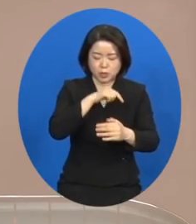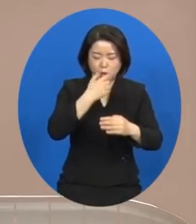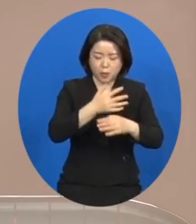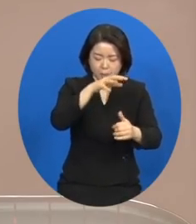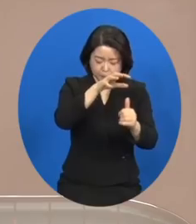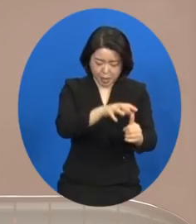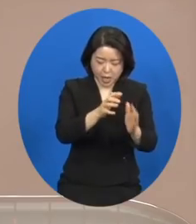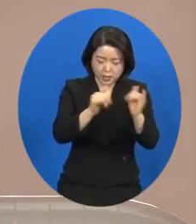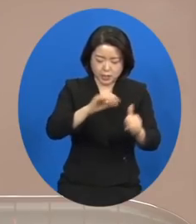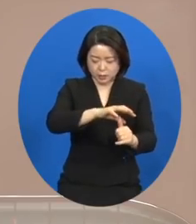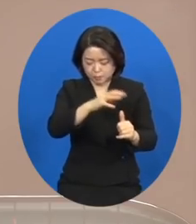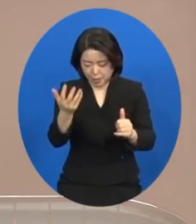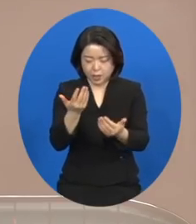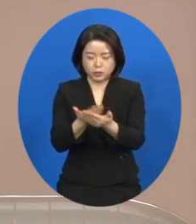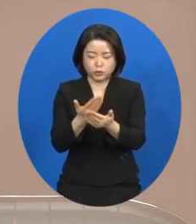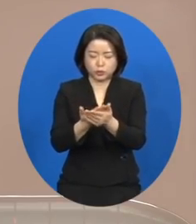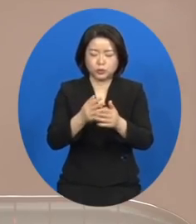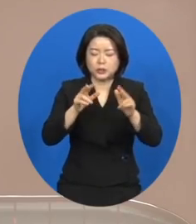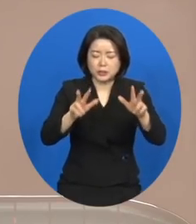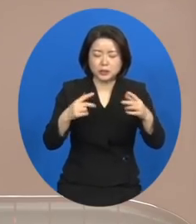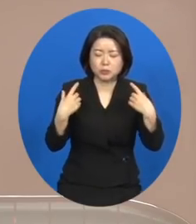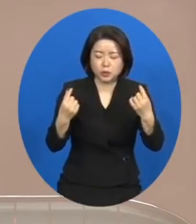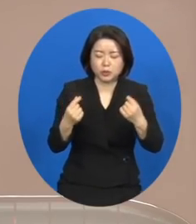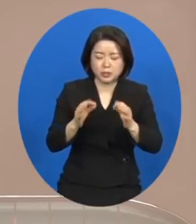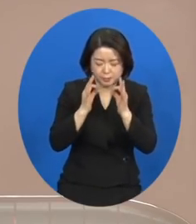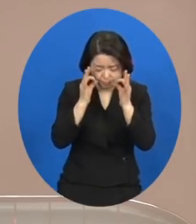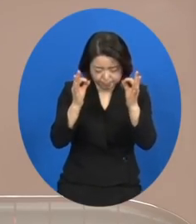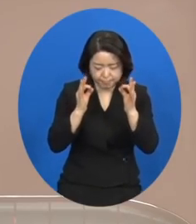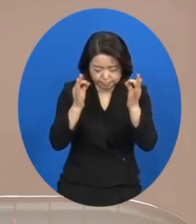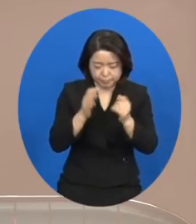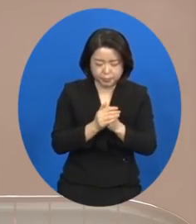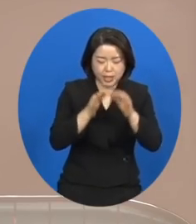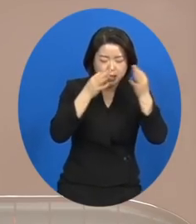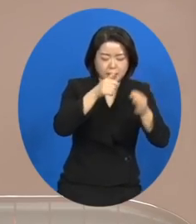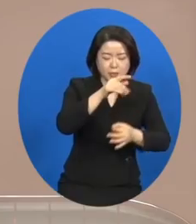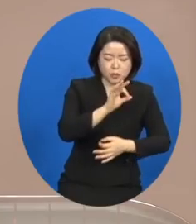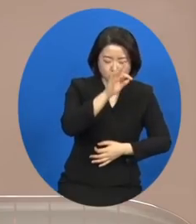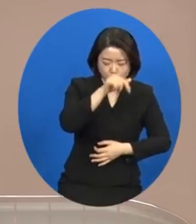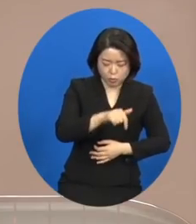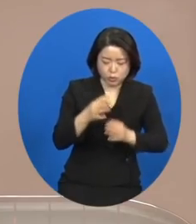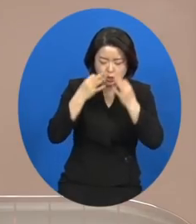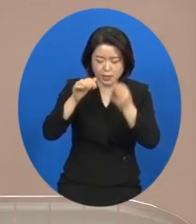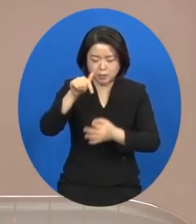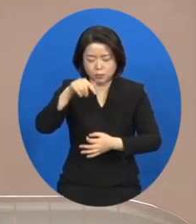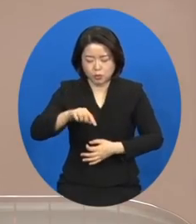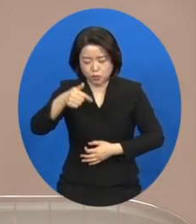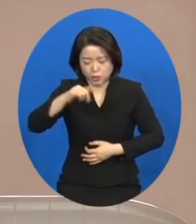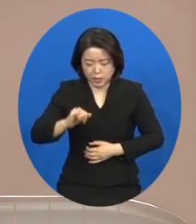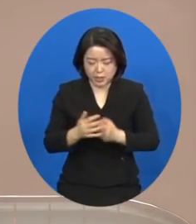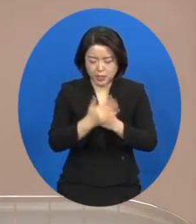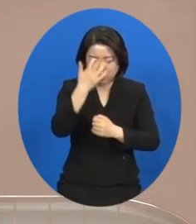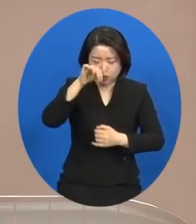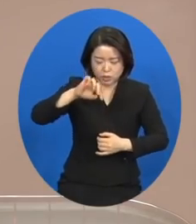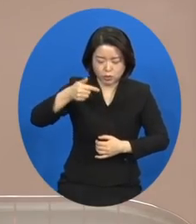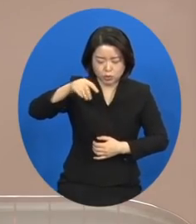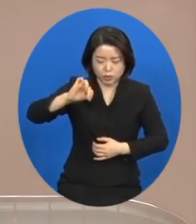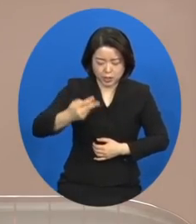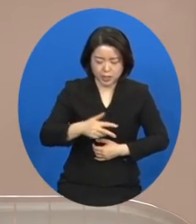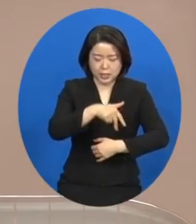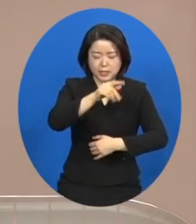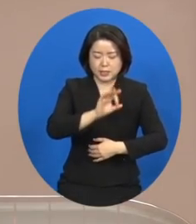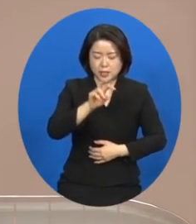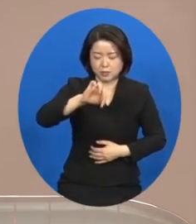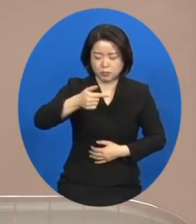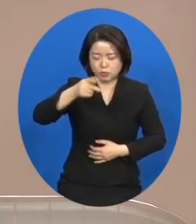억눌려있는들을 풀어주시고 지금도 하나님 우리가 간구합니다. 김정은 목사님과 김국기 목사님과 또 쟁충일 선교사님 또 장문석